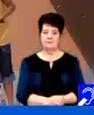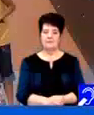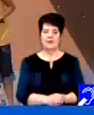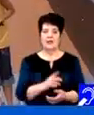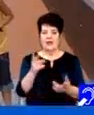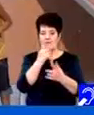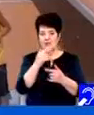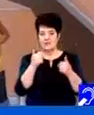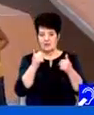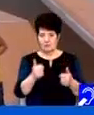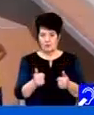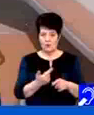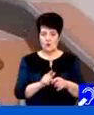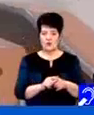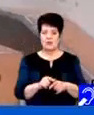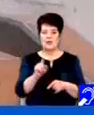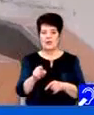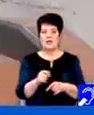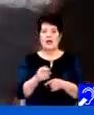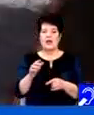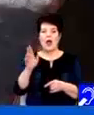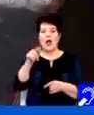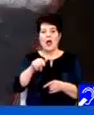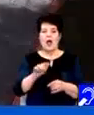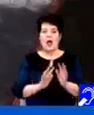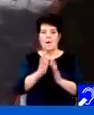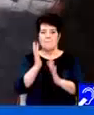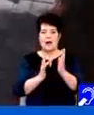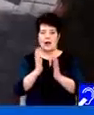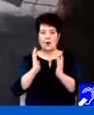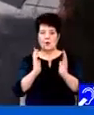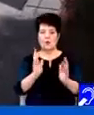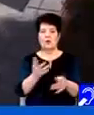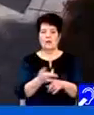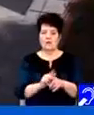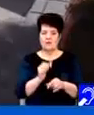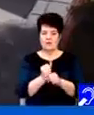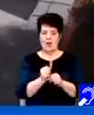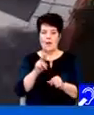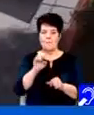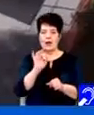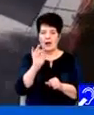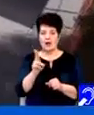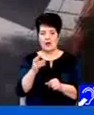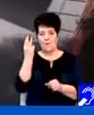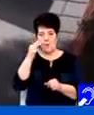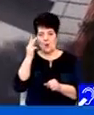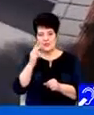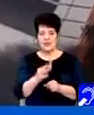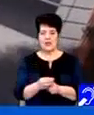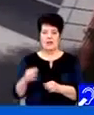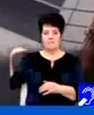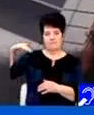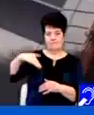Veste bună pentru pasionații de skateboarding. În parcul Valea Trandafirilor va fi construit un skatepark modern, capabil să găzduiască întreceri